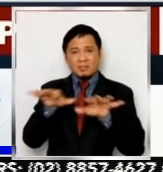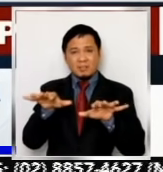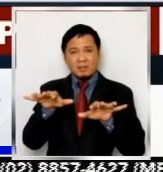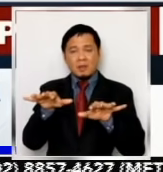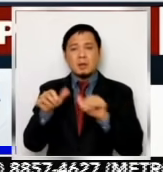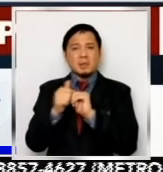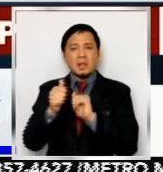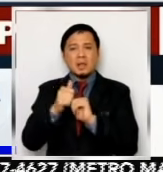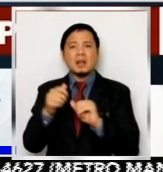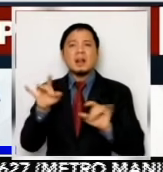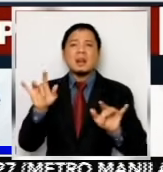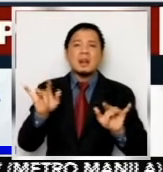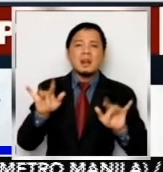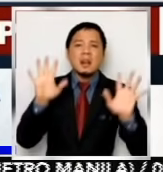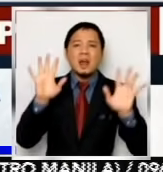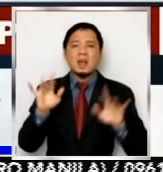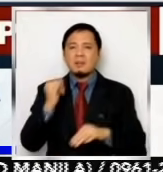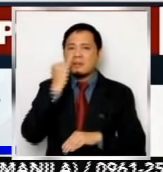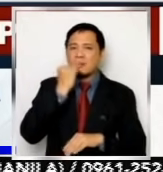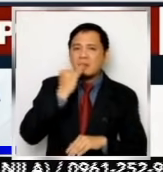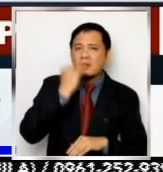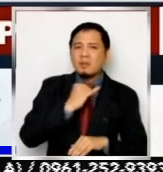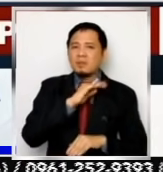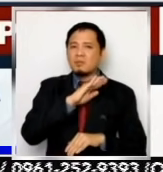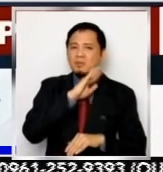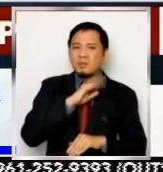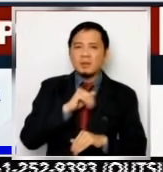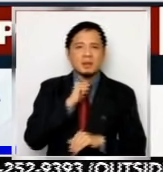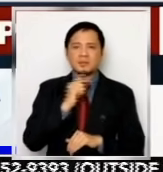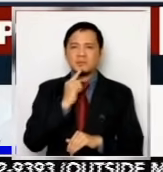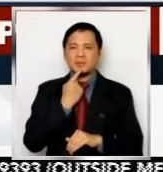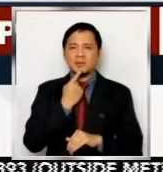rin yung magiging infection. Ivan Mayrina, Nakatutok, 24 Horas.